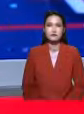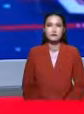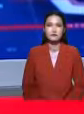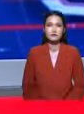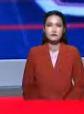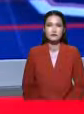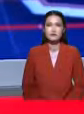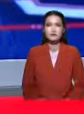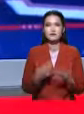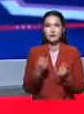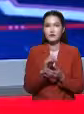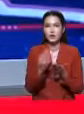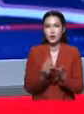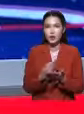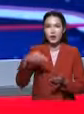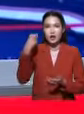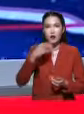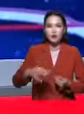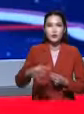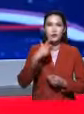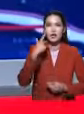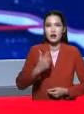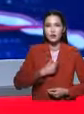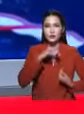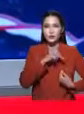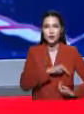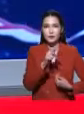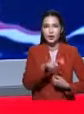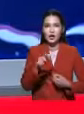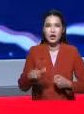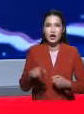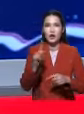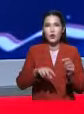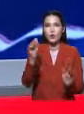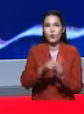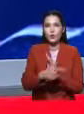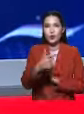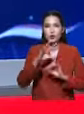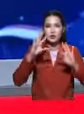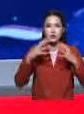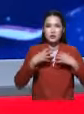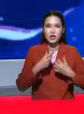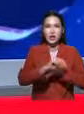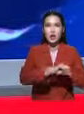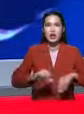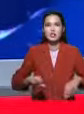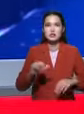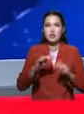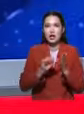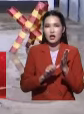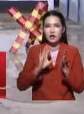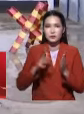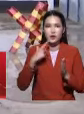Енді рет-ретмен Ақтөбе облысында әскери қызметші қаруласын атып өлтірді. Оқиға қиялы шекара заставасында болған.